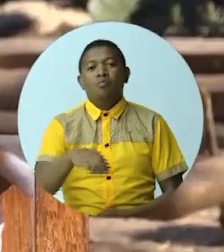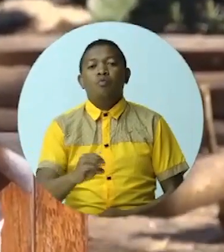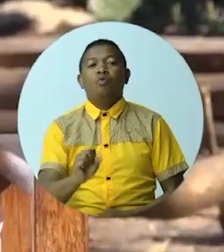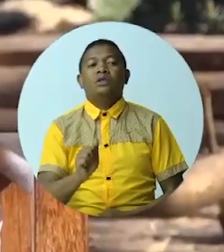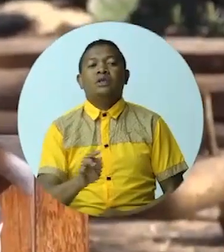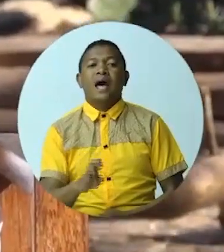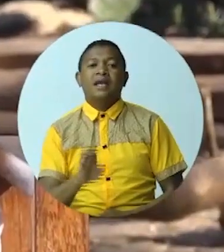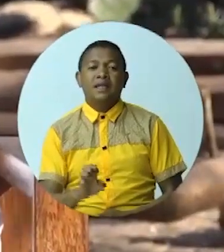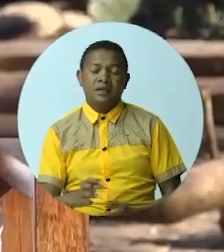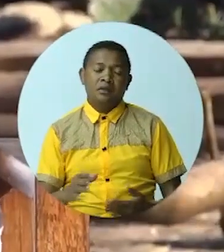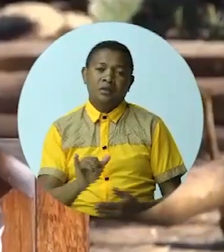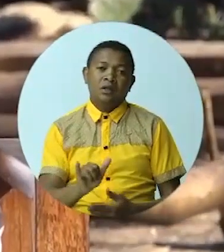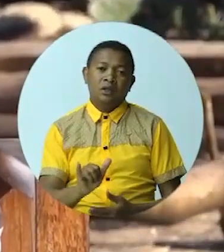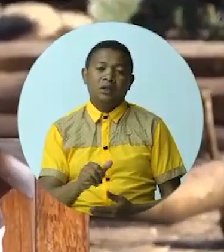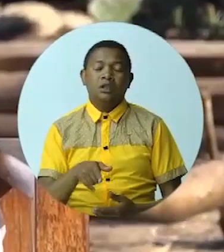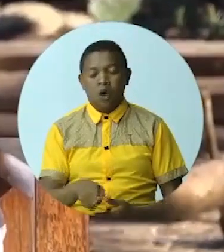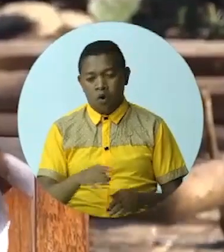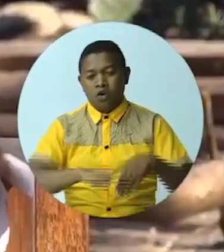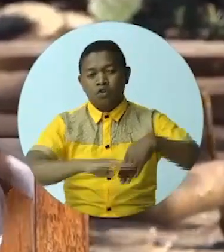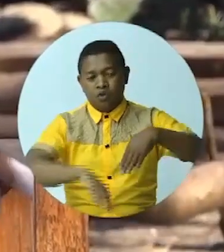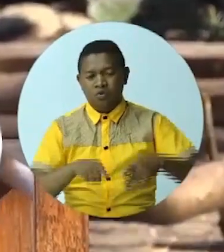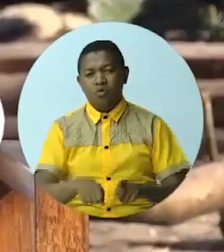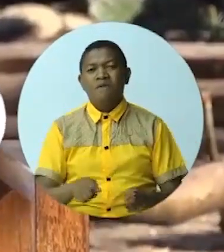ao anatin'ny fiezaka zay